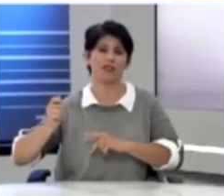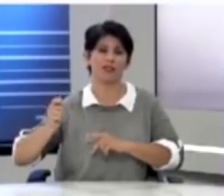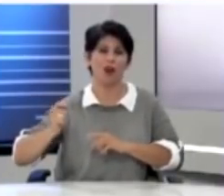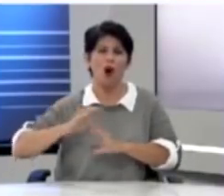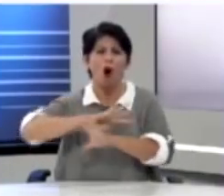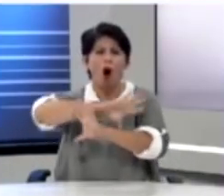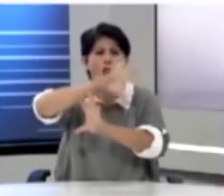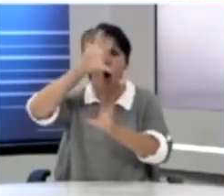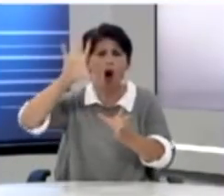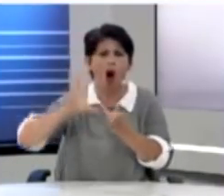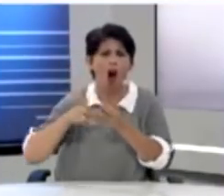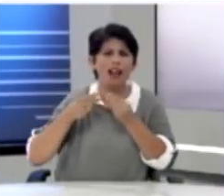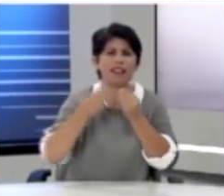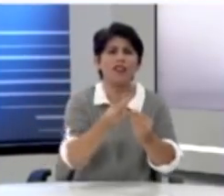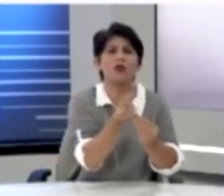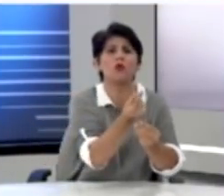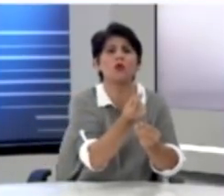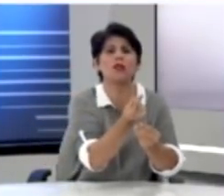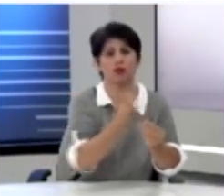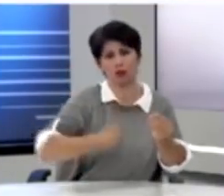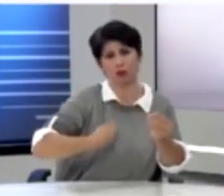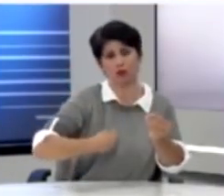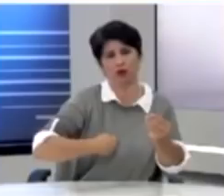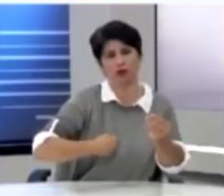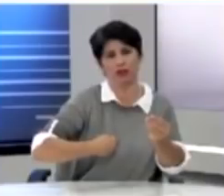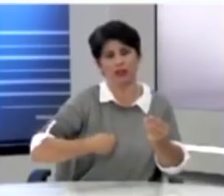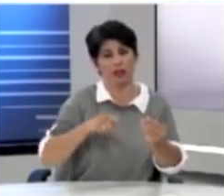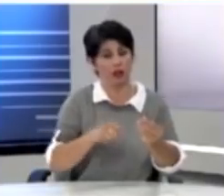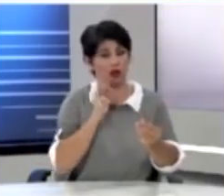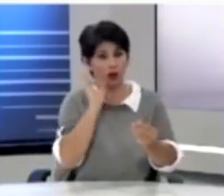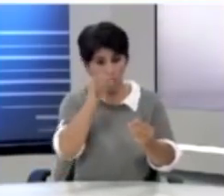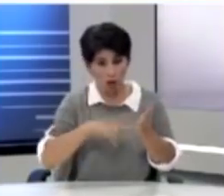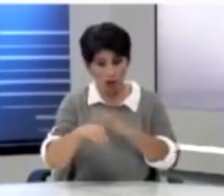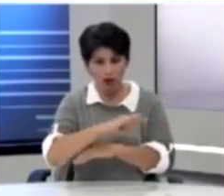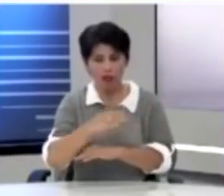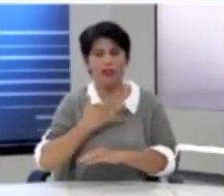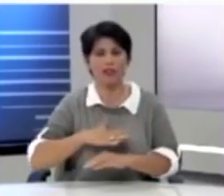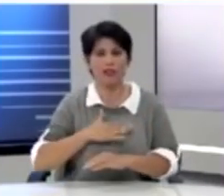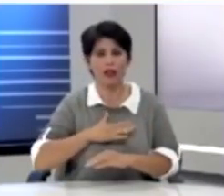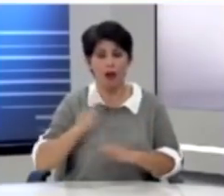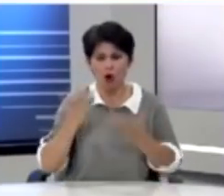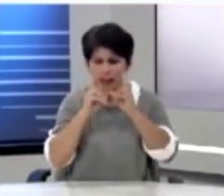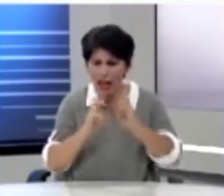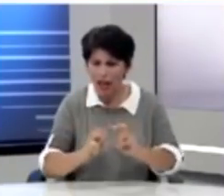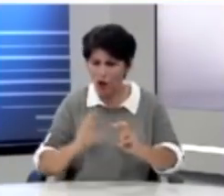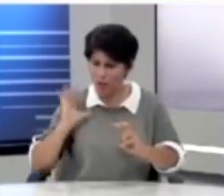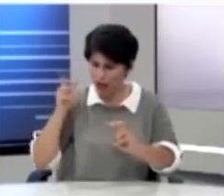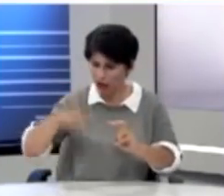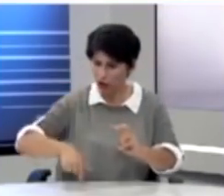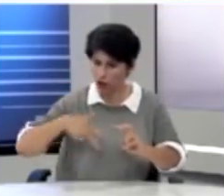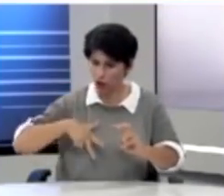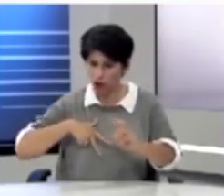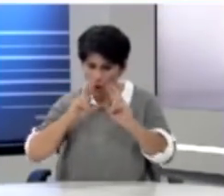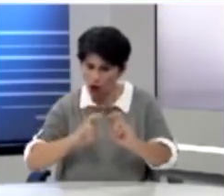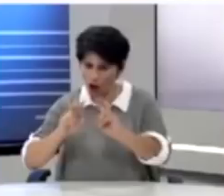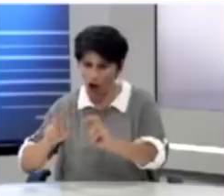λίγους. Βασικός στόχος του σχεδίου νόμου είναι η γενική άρση μια σειράς ελέγχων που γίνονταν από το